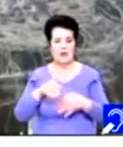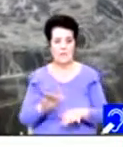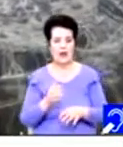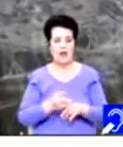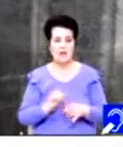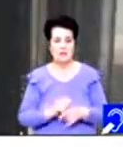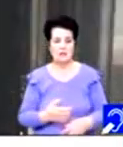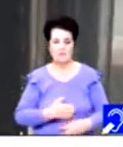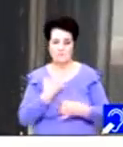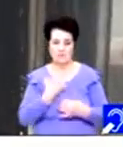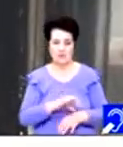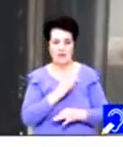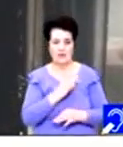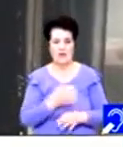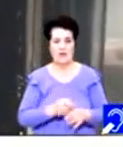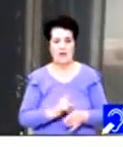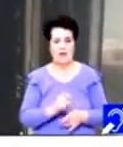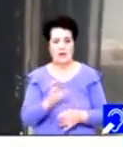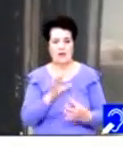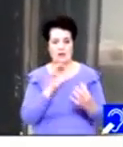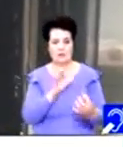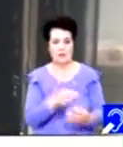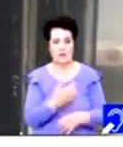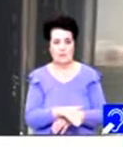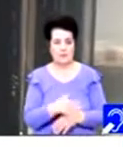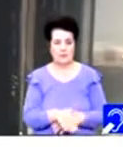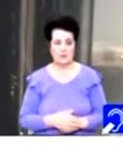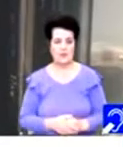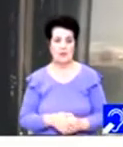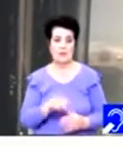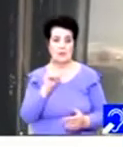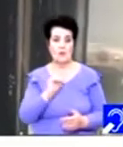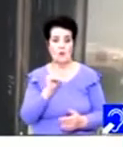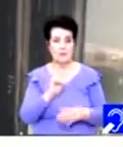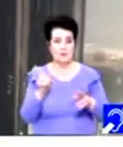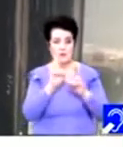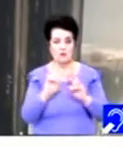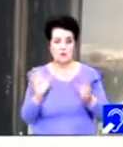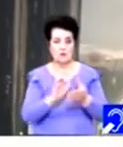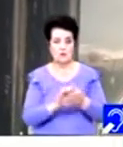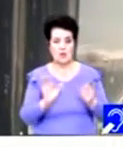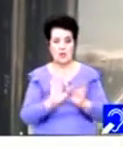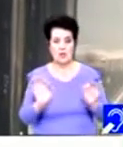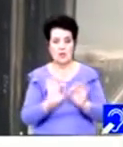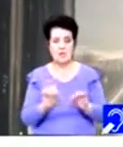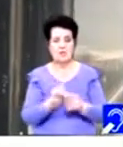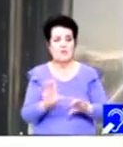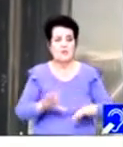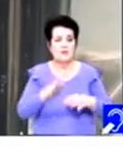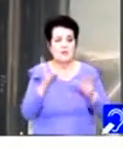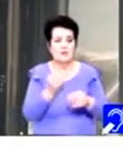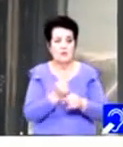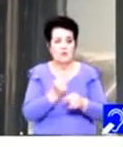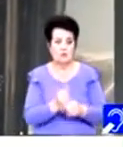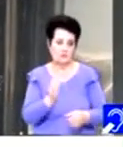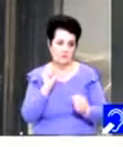groaznică. Autocarul a fost atacat în timp ce se deplasa pe autostradă. Deocamdată nu se cunoaște motivul ce determinat pe agresori